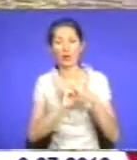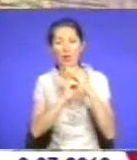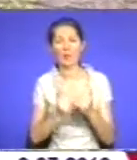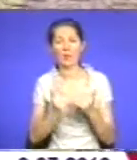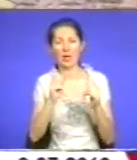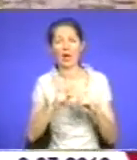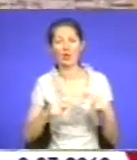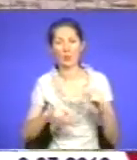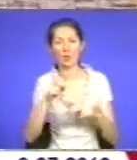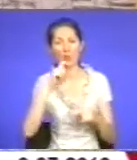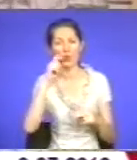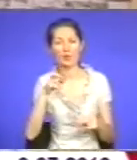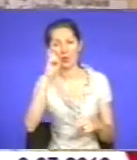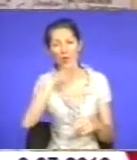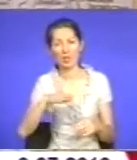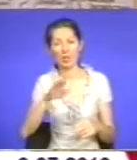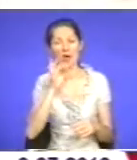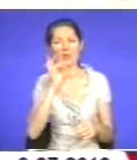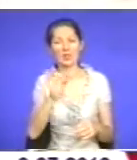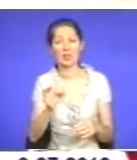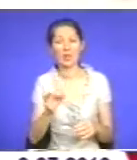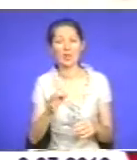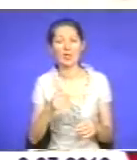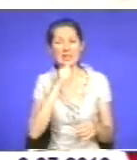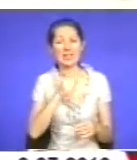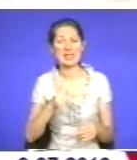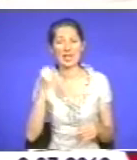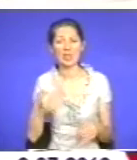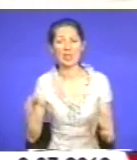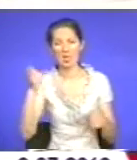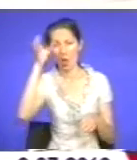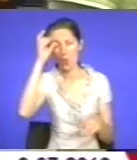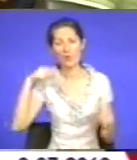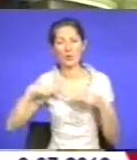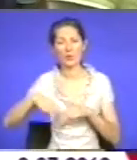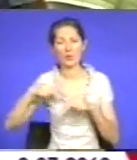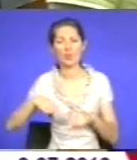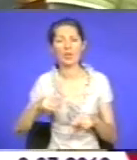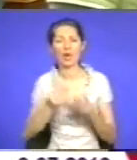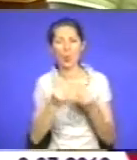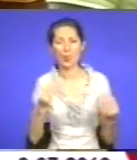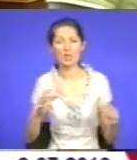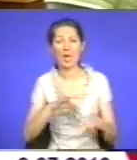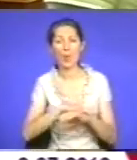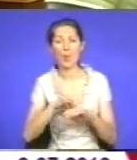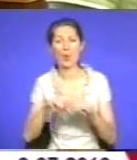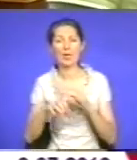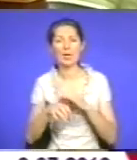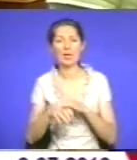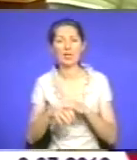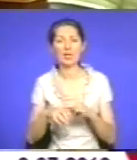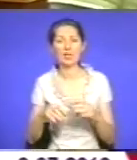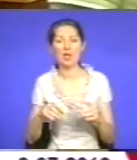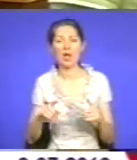стверджує старший науковий співробітник Тернопільського історико-меморіального музею політичних в'язнів Ігор Олещук. Тому діяльність УПА